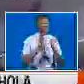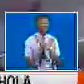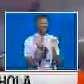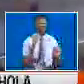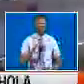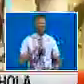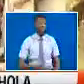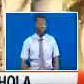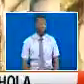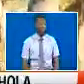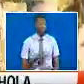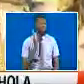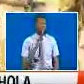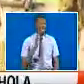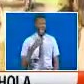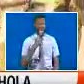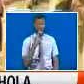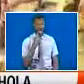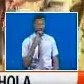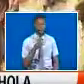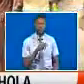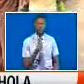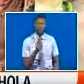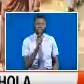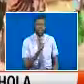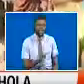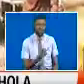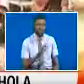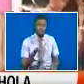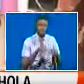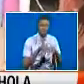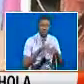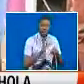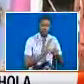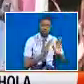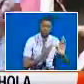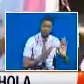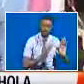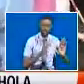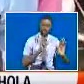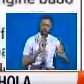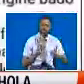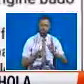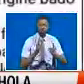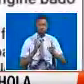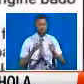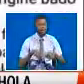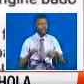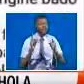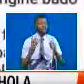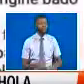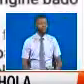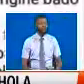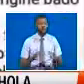Na kitawaramba tu. Mfuasi sugu wa Mackenzie alisimulia tukio la Novemba mwaka 2022 ambapo aliingia kwenye mitandao